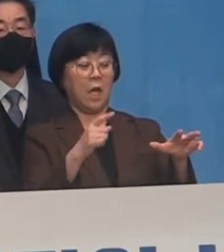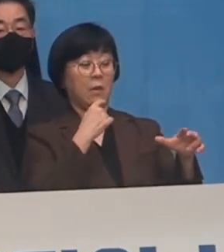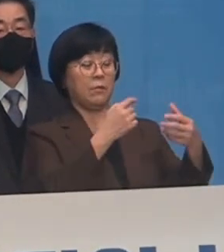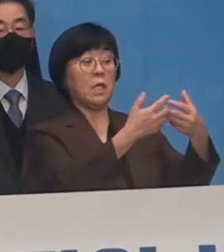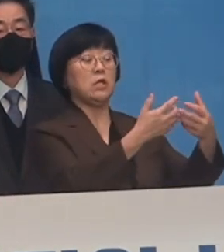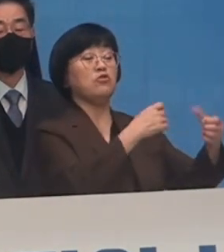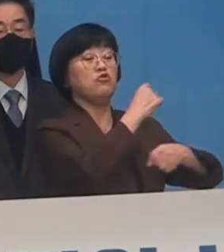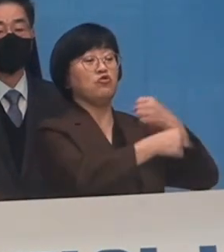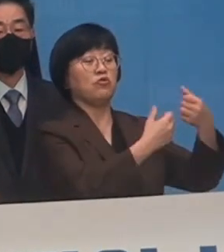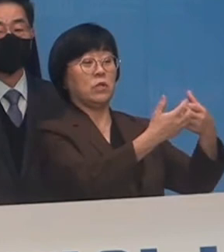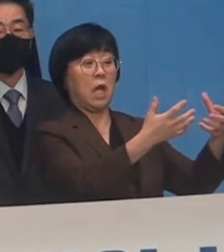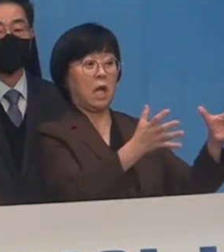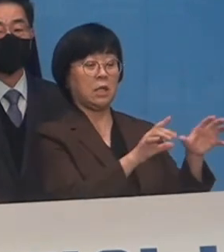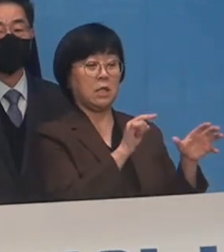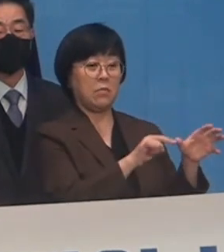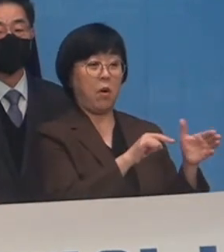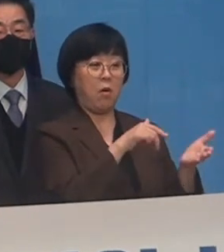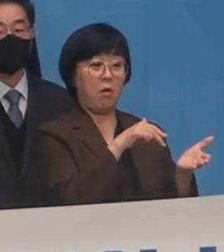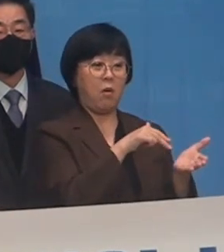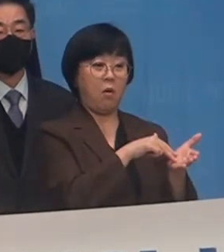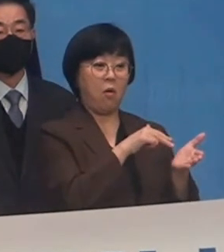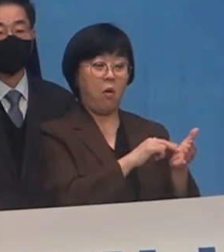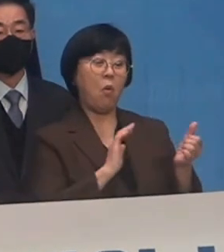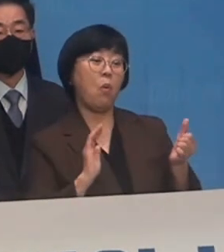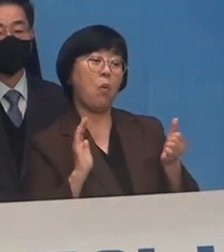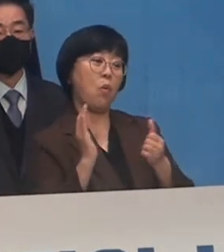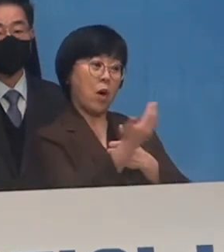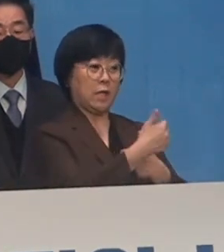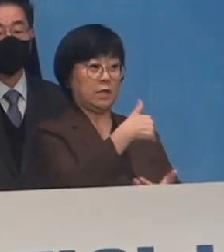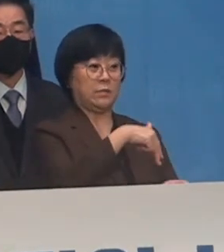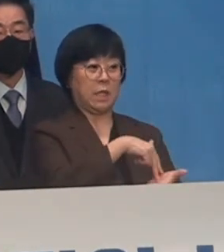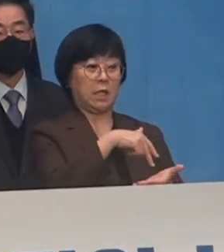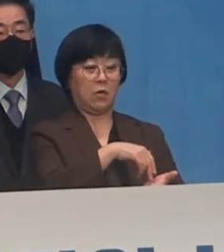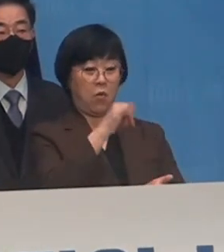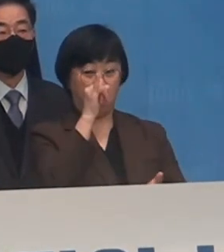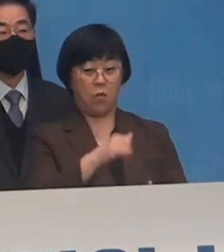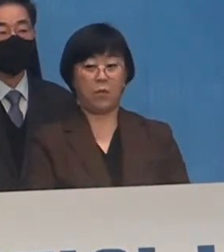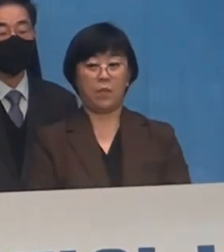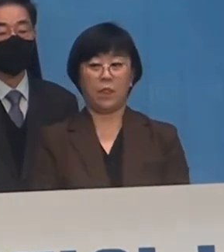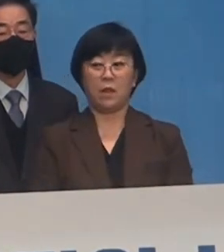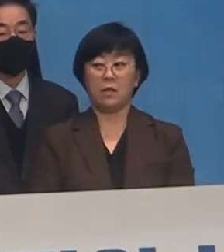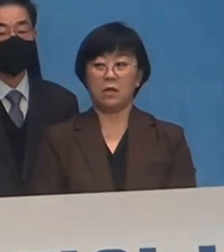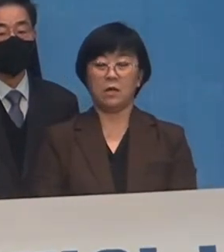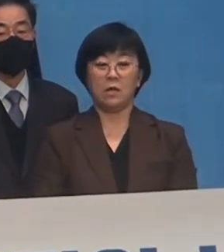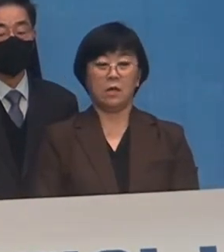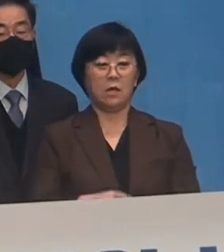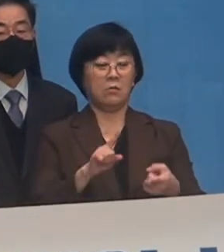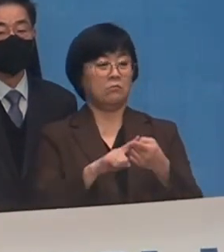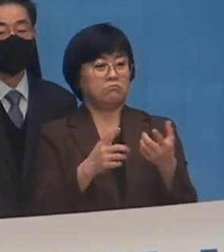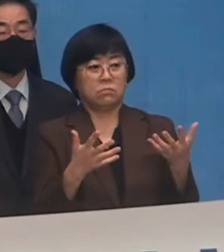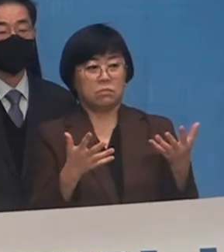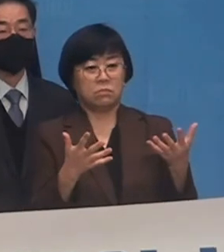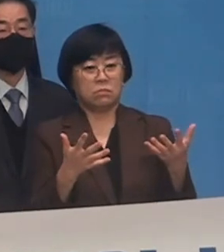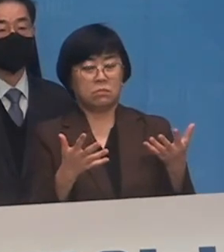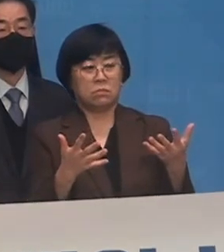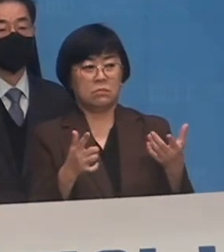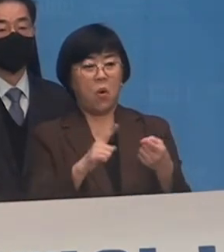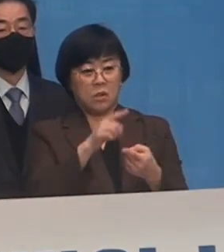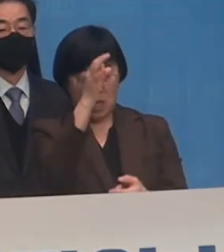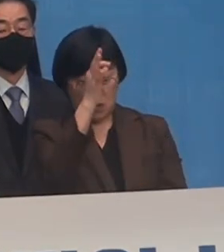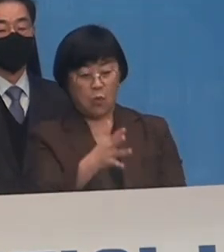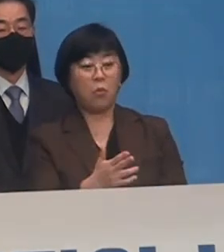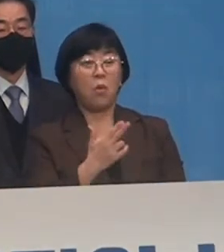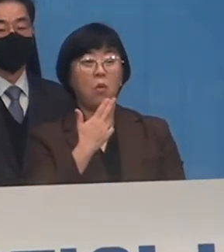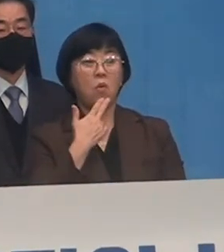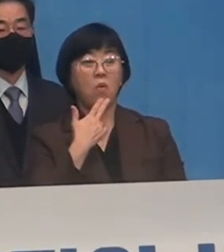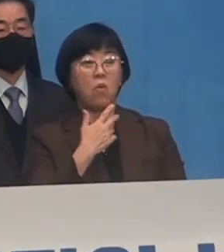집권민주당은 이 부분에 대해서 지금 굉장히 옹호하는 발언을 하고 있고 일절의 뭐 그런 사과라든지